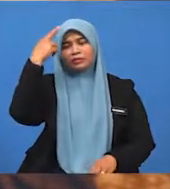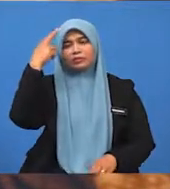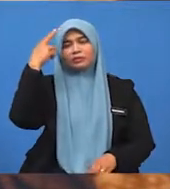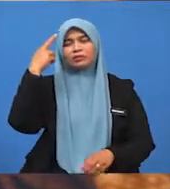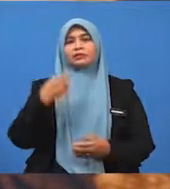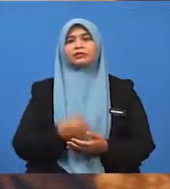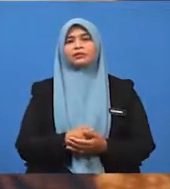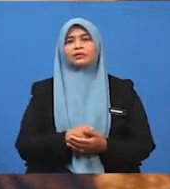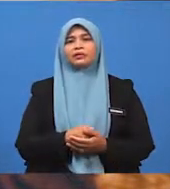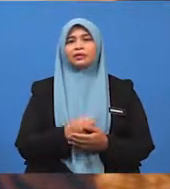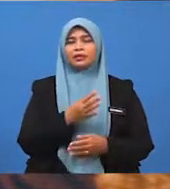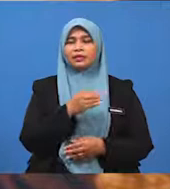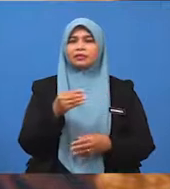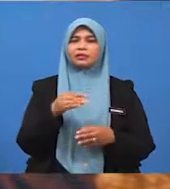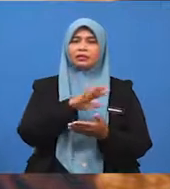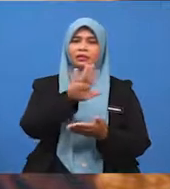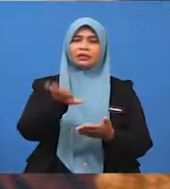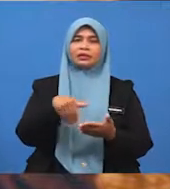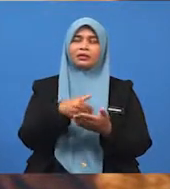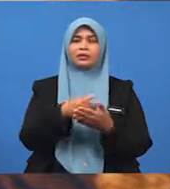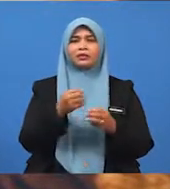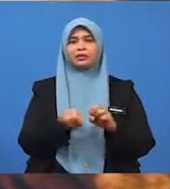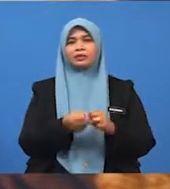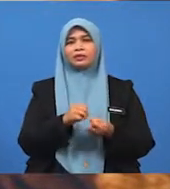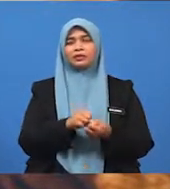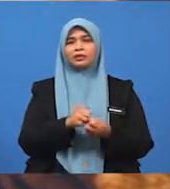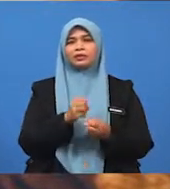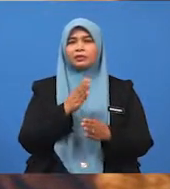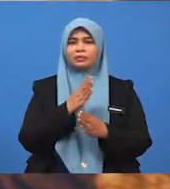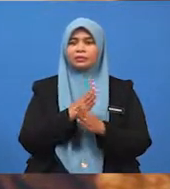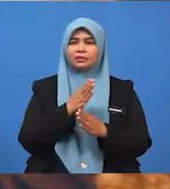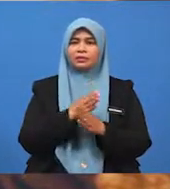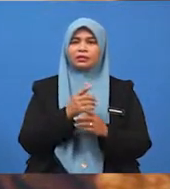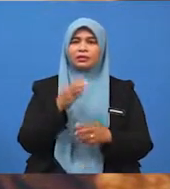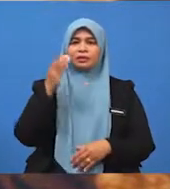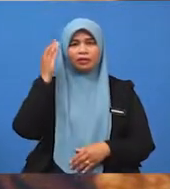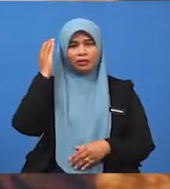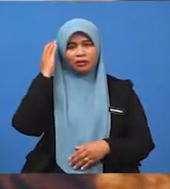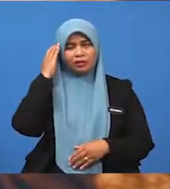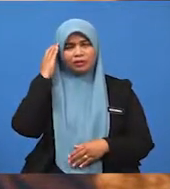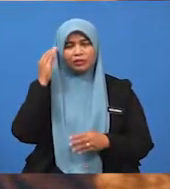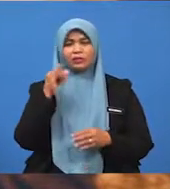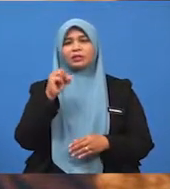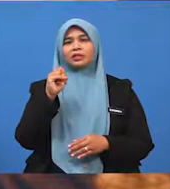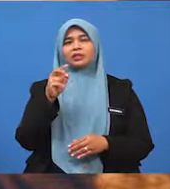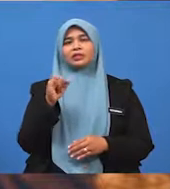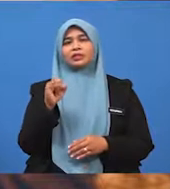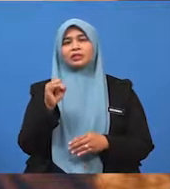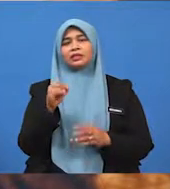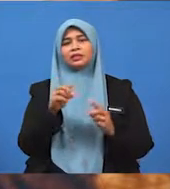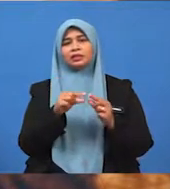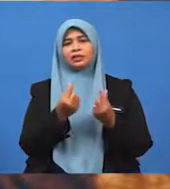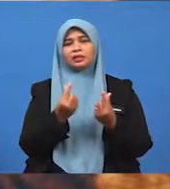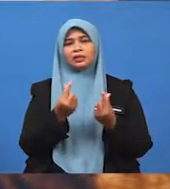SAW dan para sahabat benar-benar memahami kandungan Al-Quran dan diamalkan